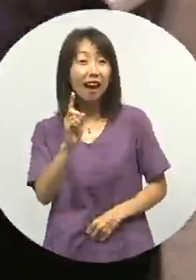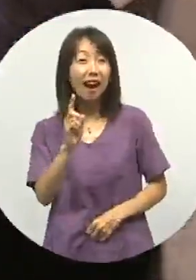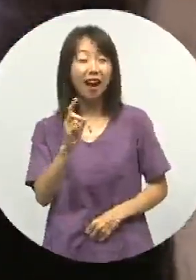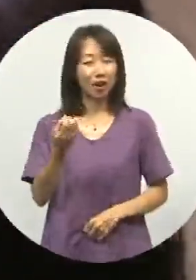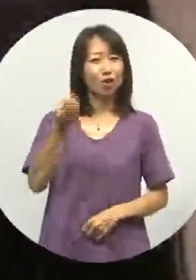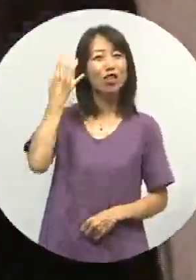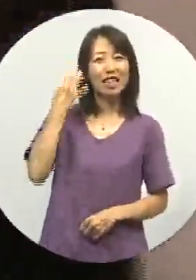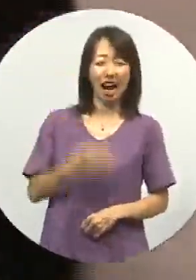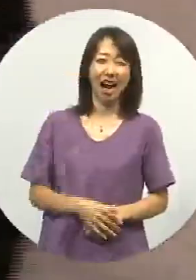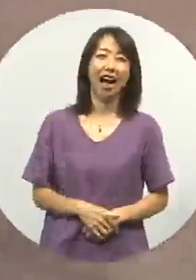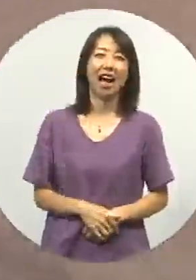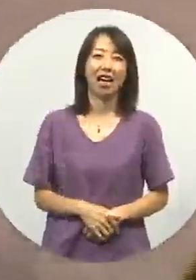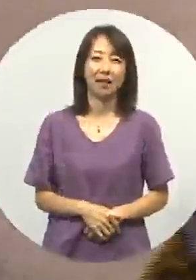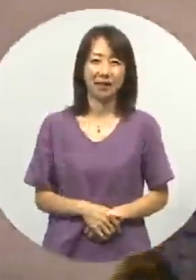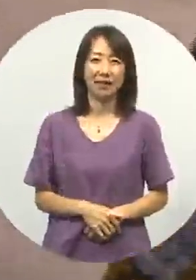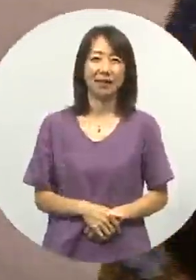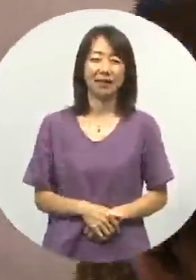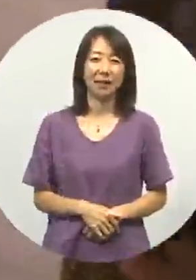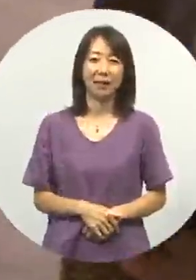クジラ。 クジラ。